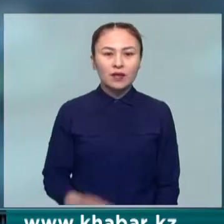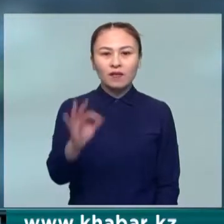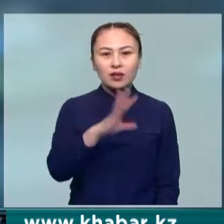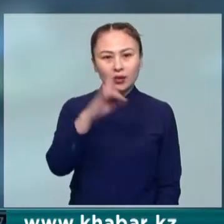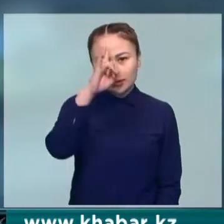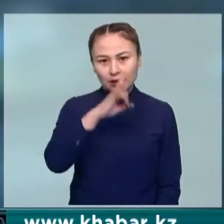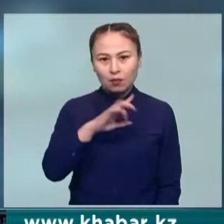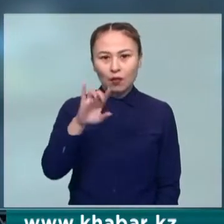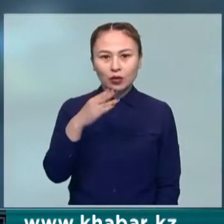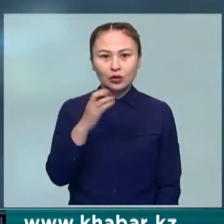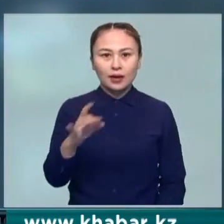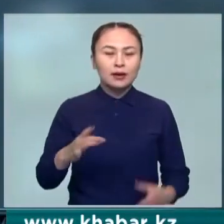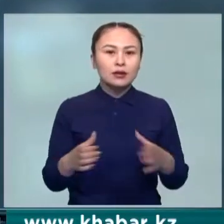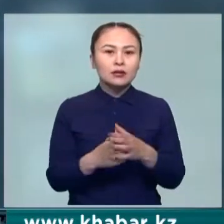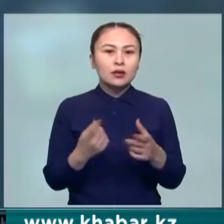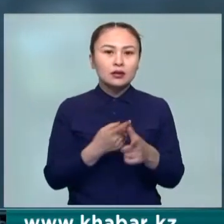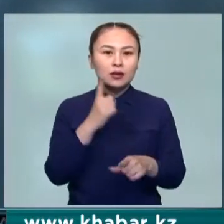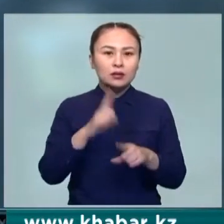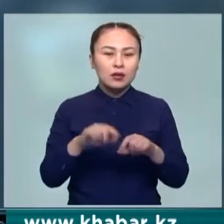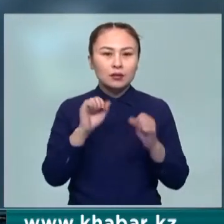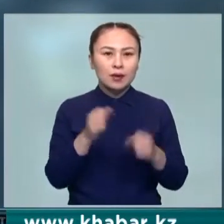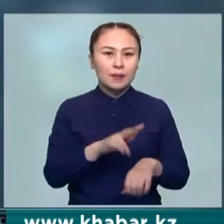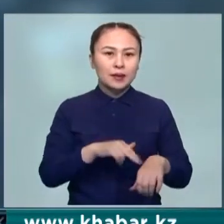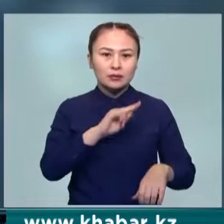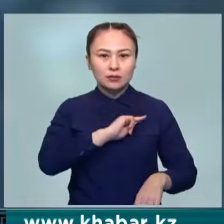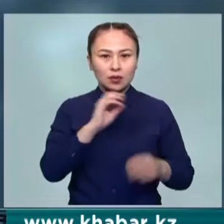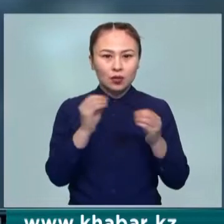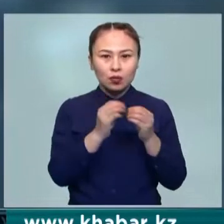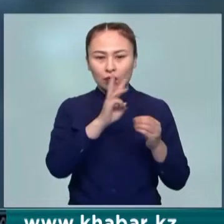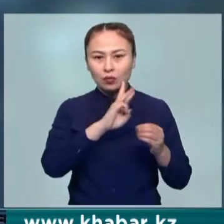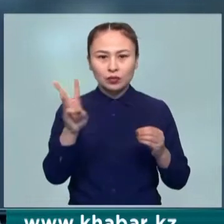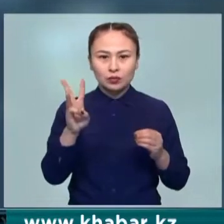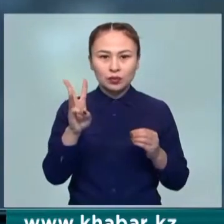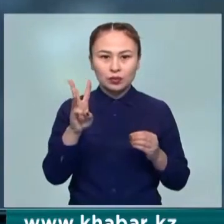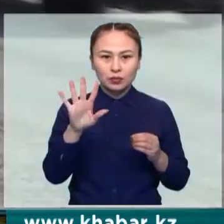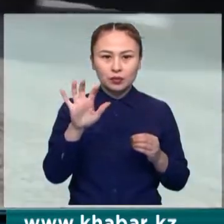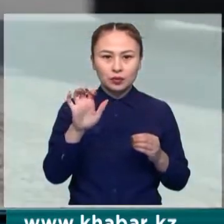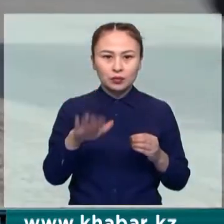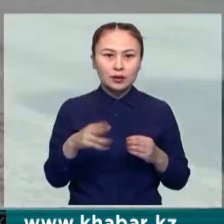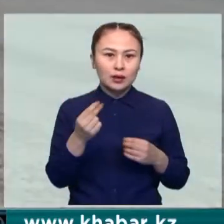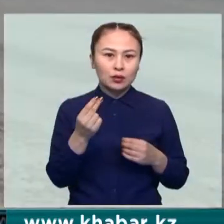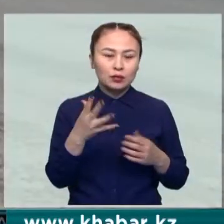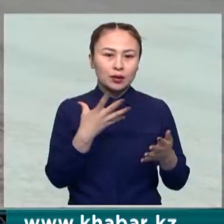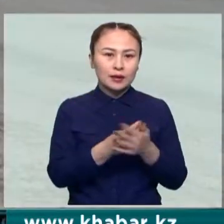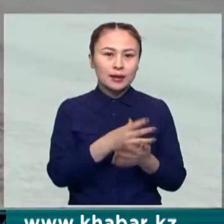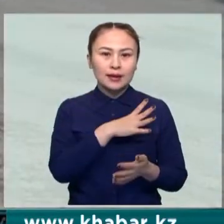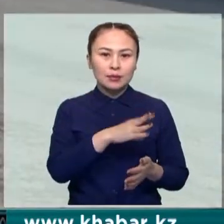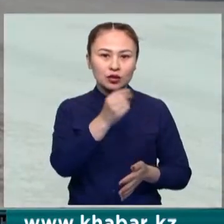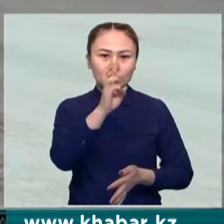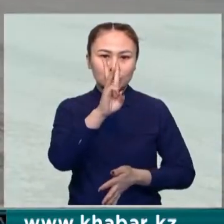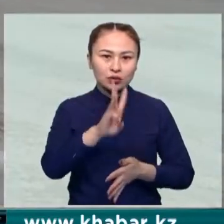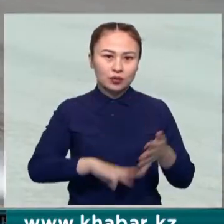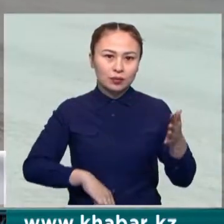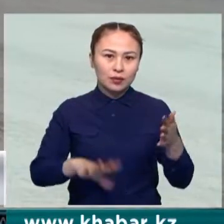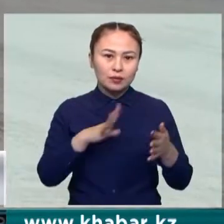Шығыс Қазақстандағы борышкер жедел алдын алу шарасында полиция қызметкерлері 10 миллион 500 мың теңге төленбеген айыппұл